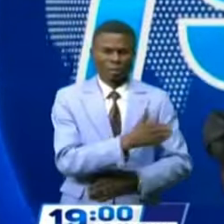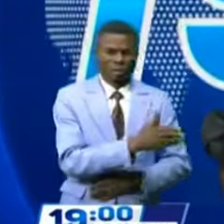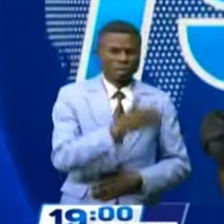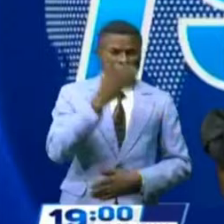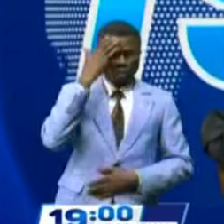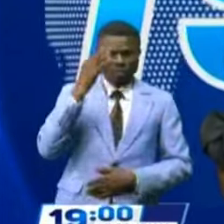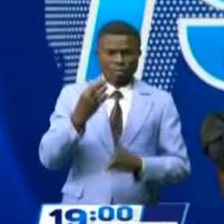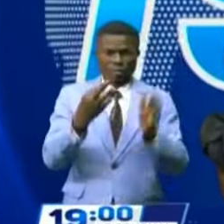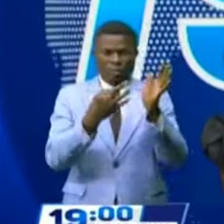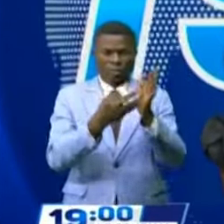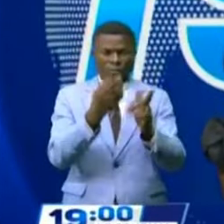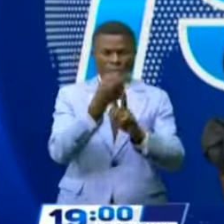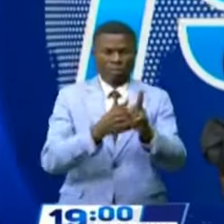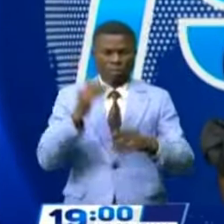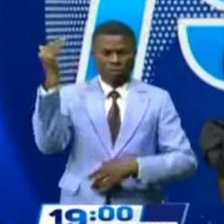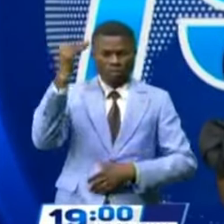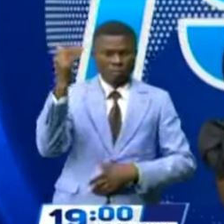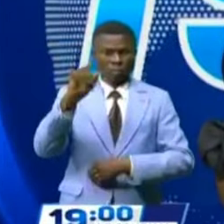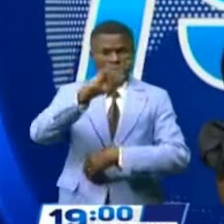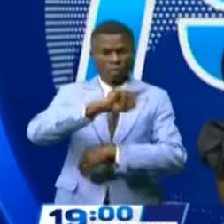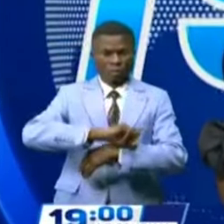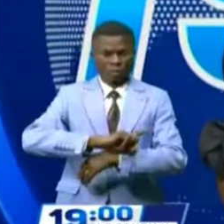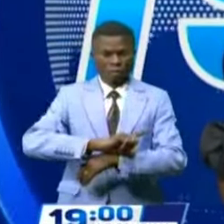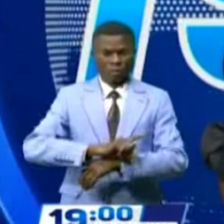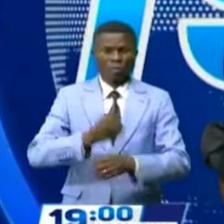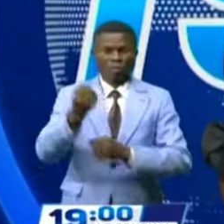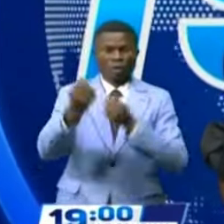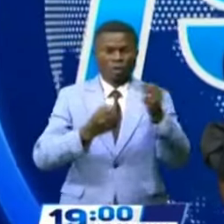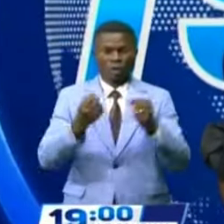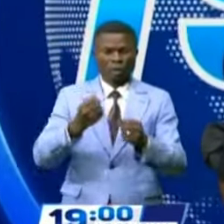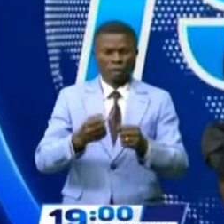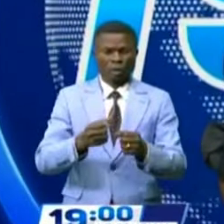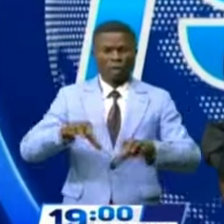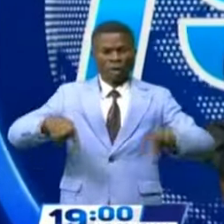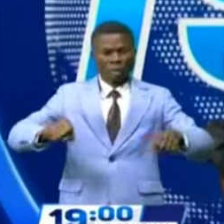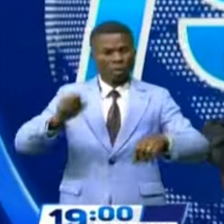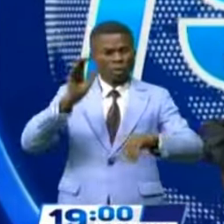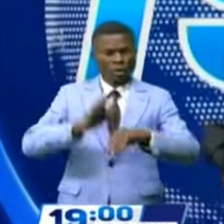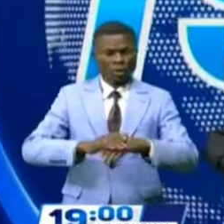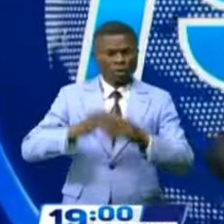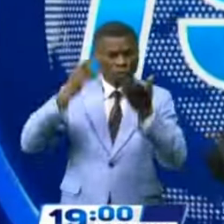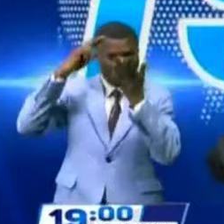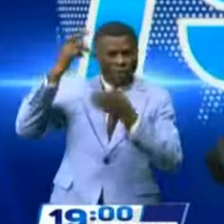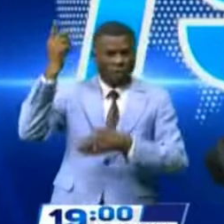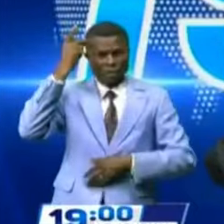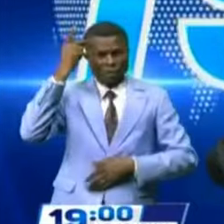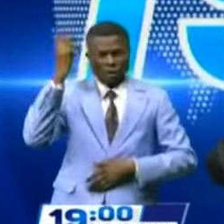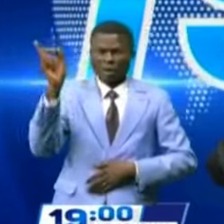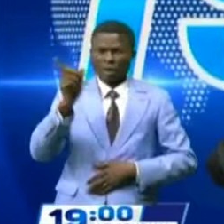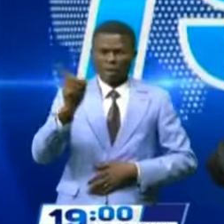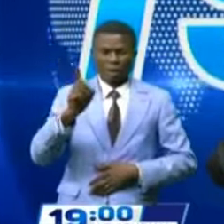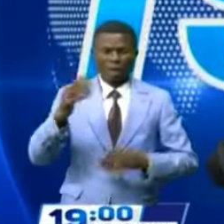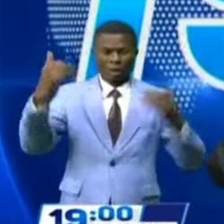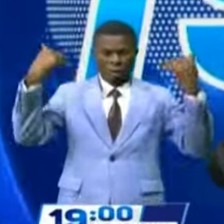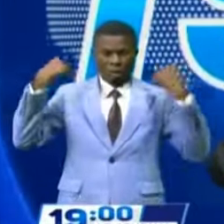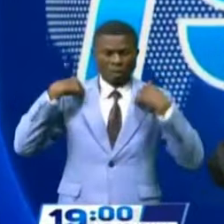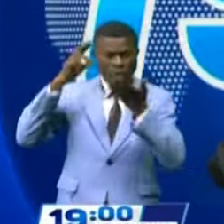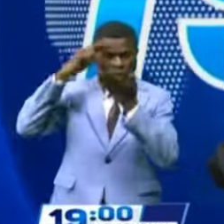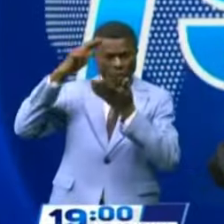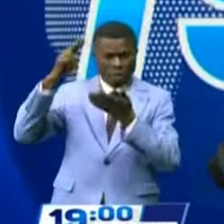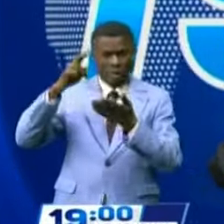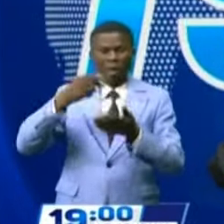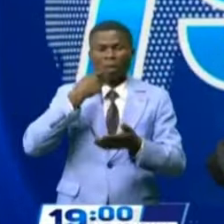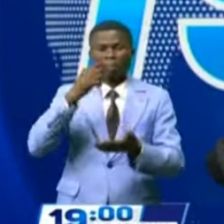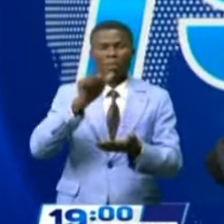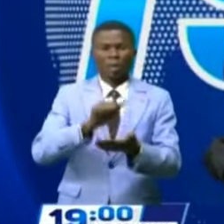Sachez que le 8 décembre a été une journée sans véhicule sur la colline Inspirée. Le recteur de l'Université de Kinshasa l'a